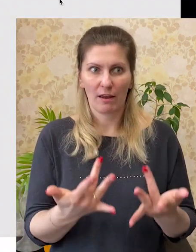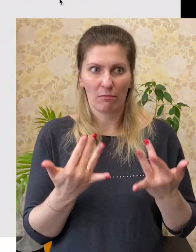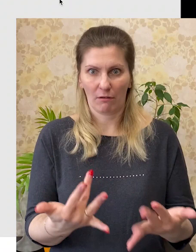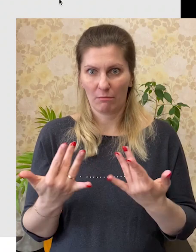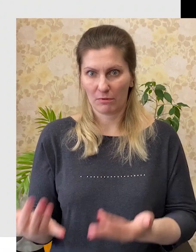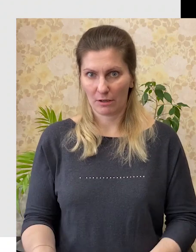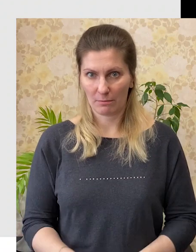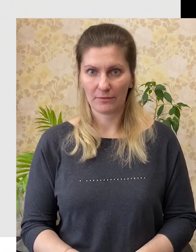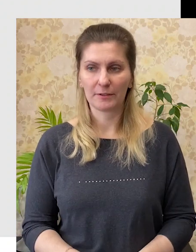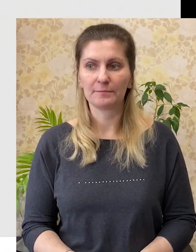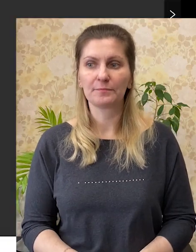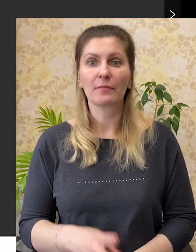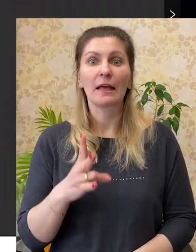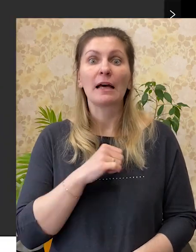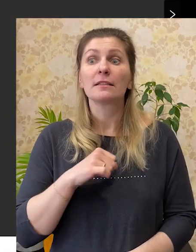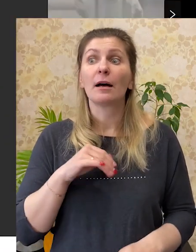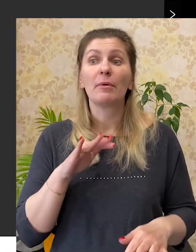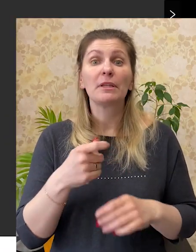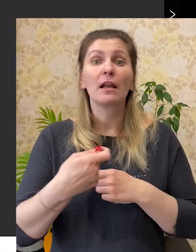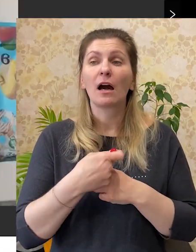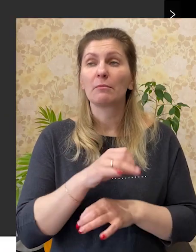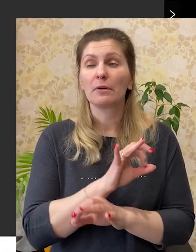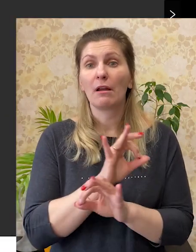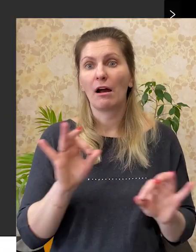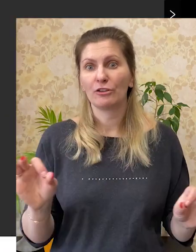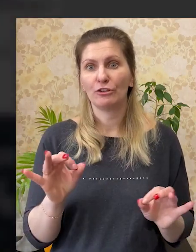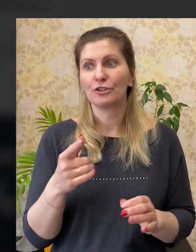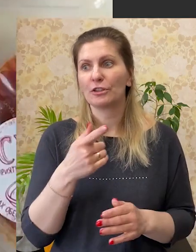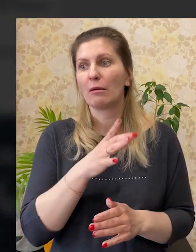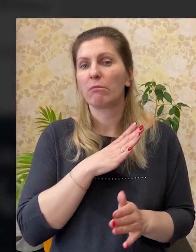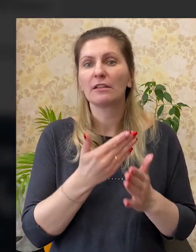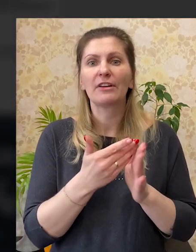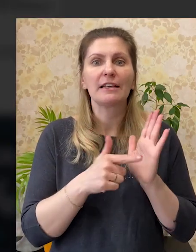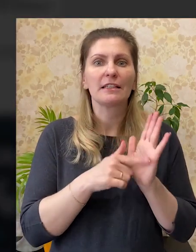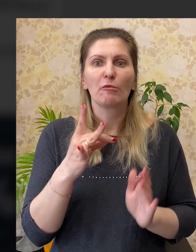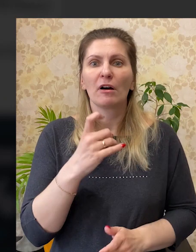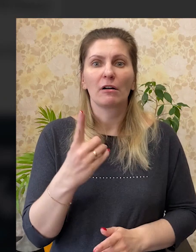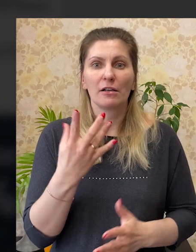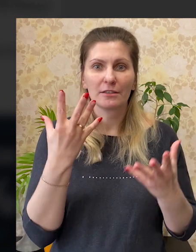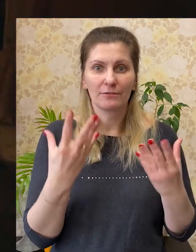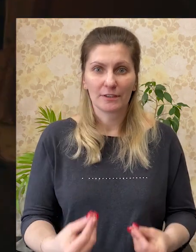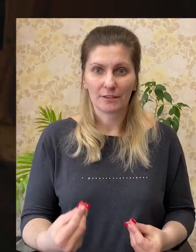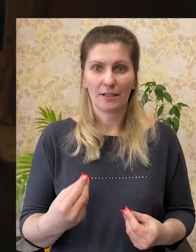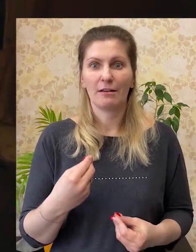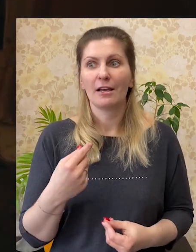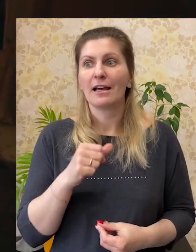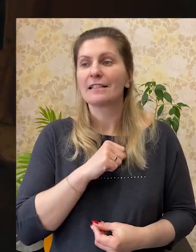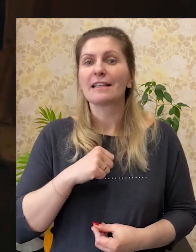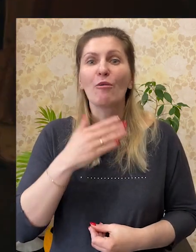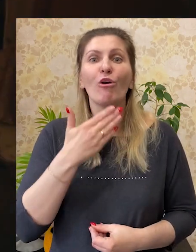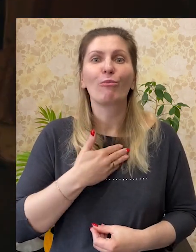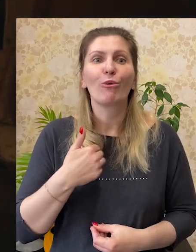требований. Нас на самом деле очень хорошо кормили. Там, наверное, 7-разовое питание я даже не считала. Самыми